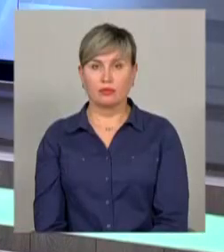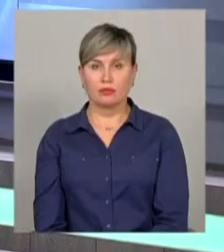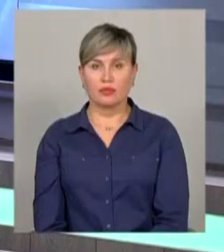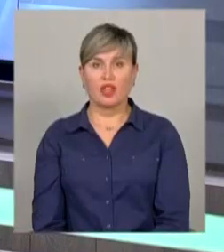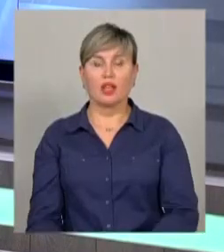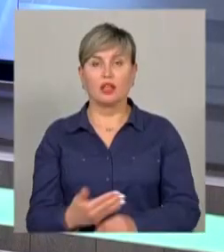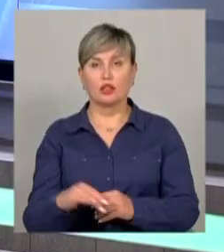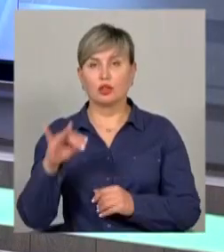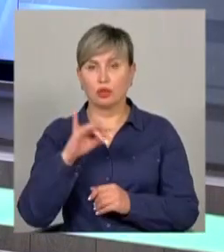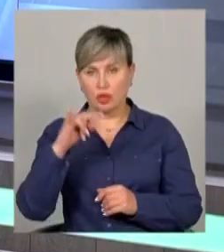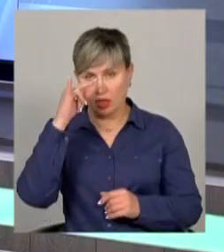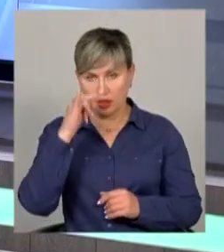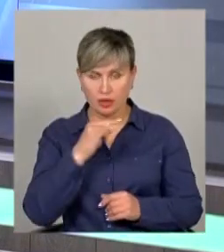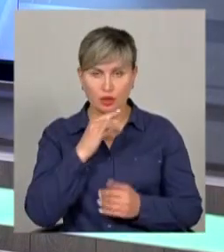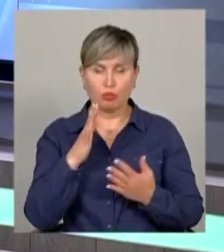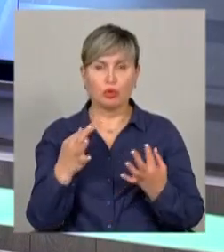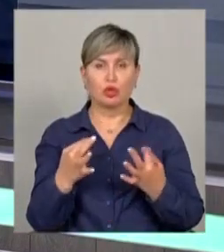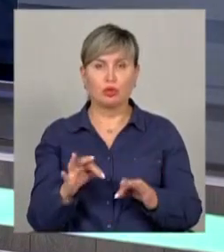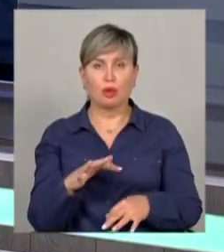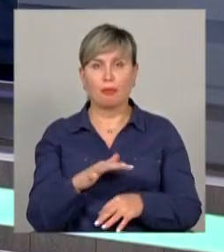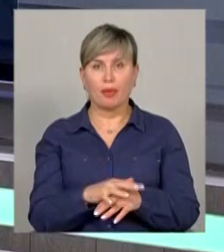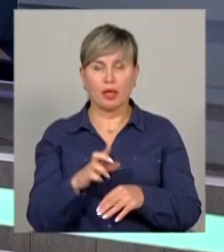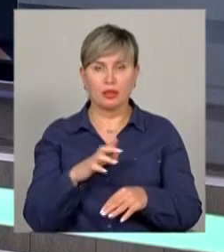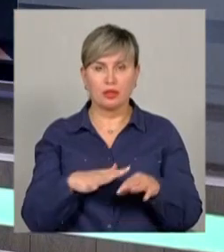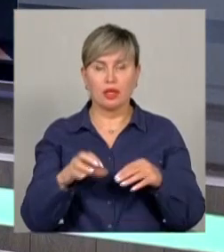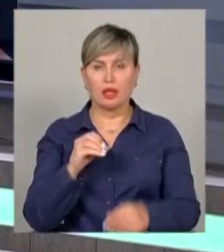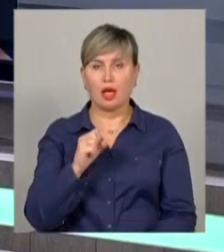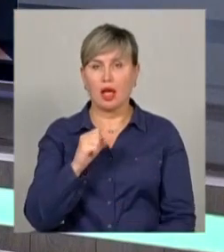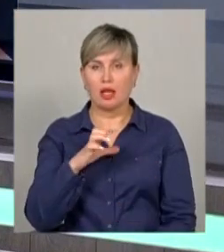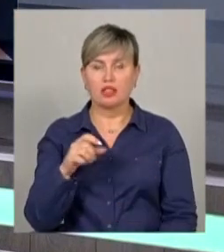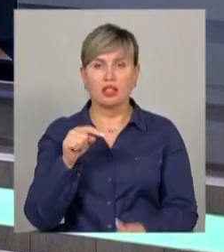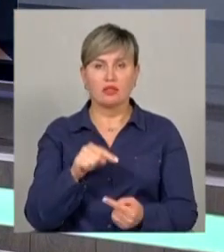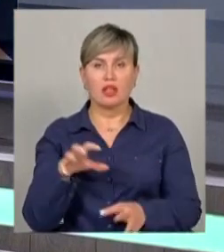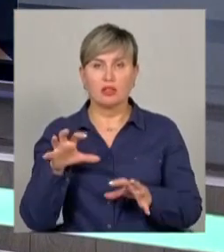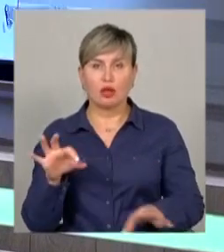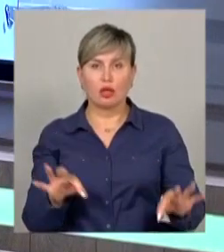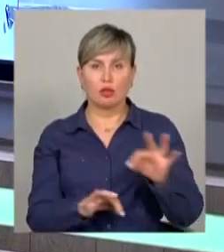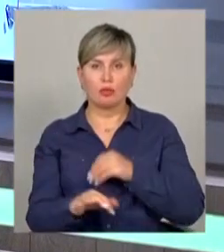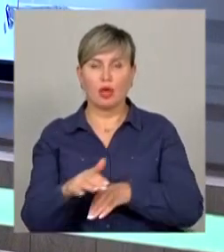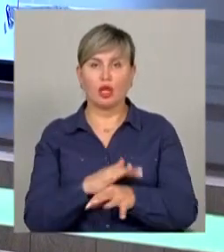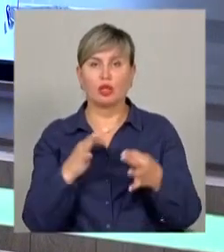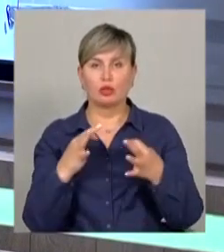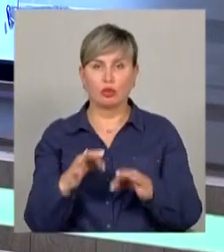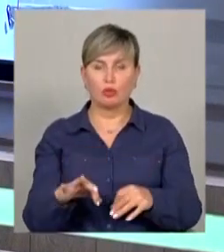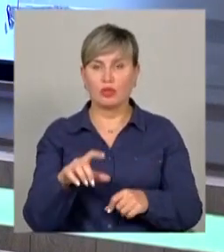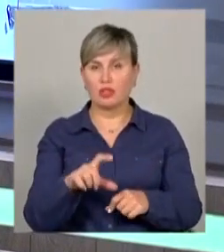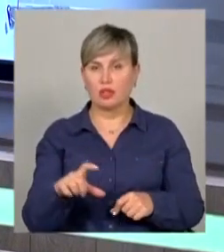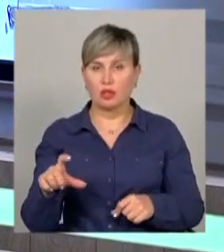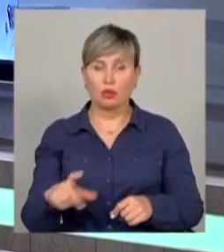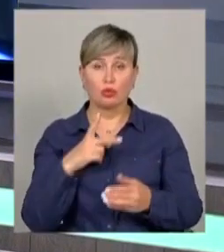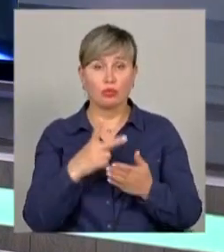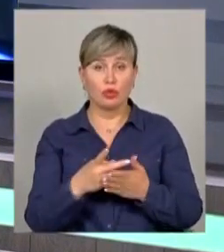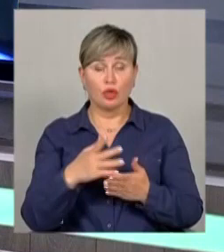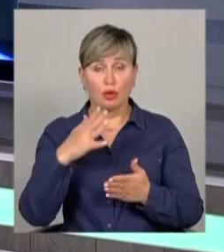Кредитные истории казахстанцев станут доступны банкам стран ЕАЭС. Соответствующий законопроект одобрили сенаторы. Увидеть